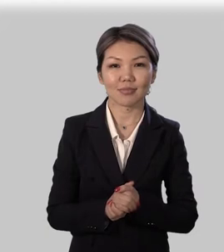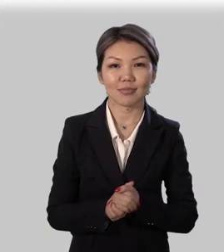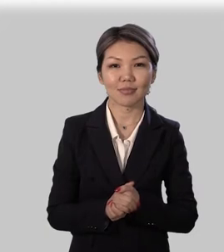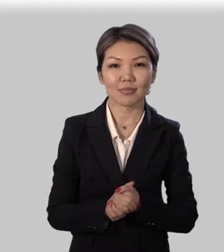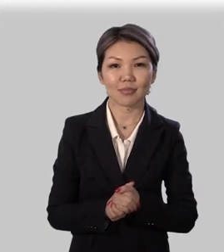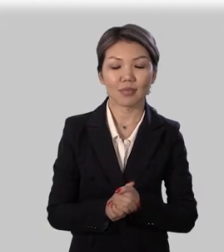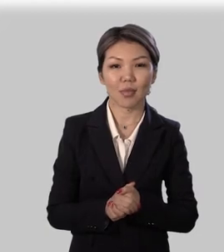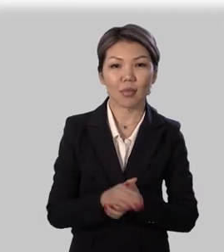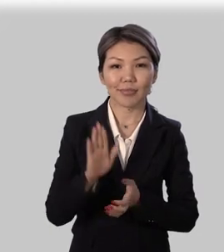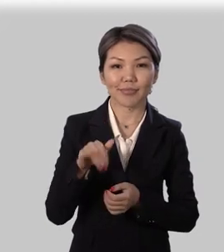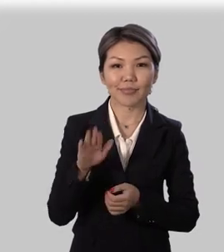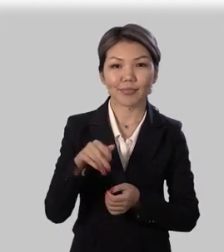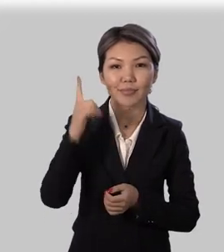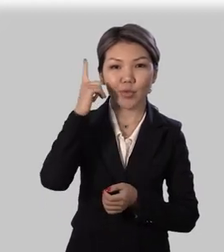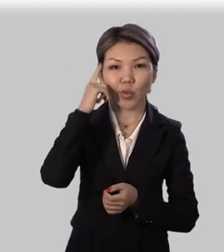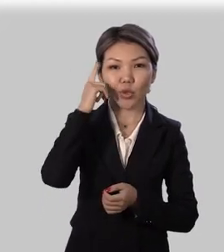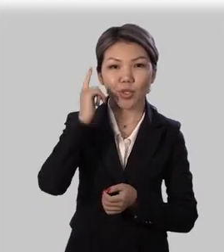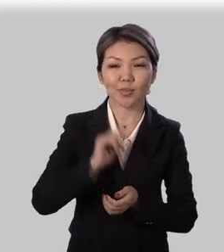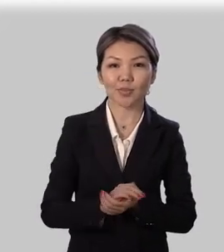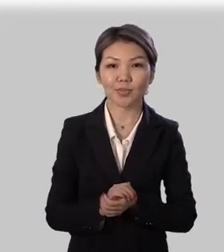то мои думаю